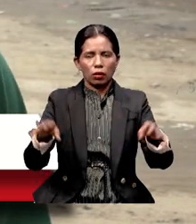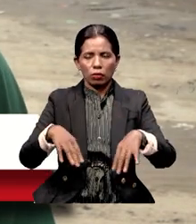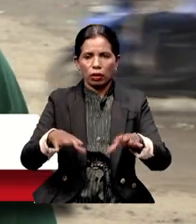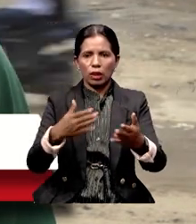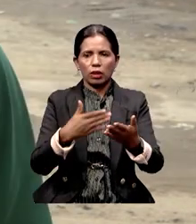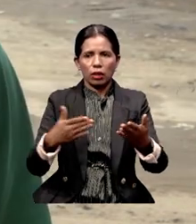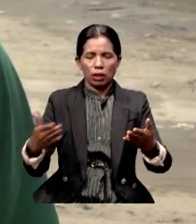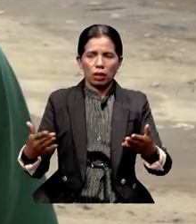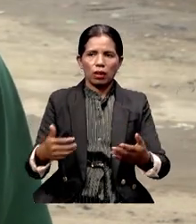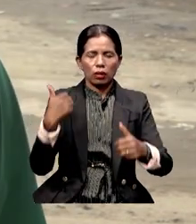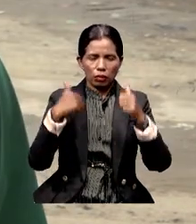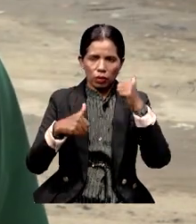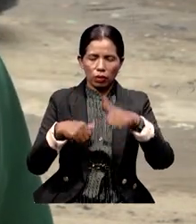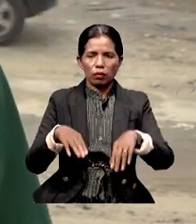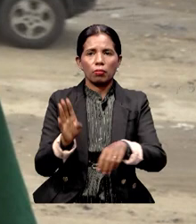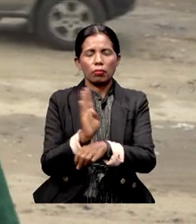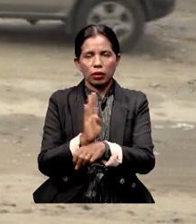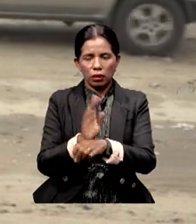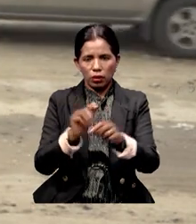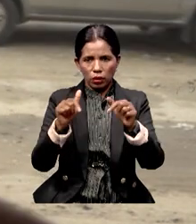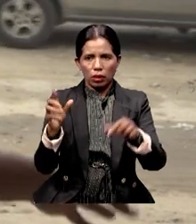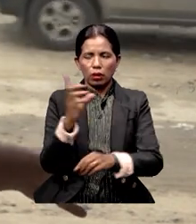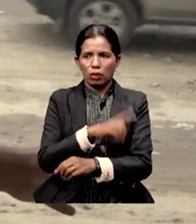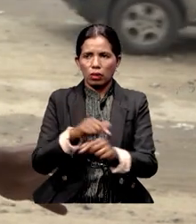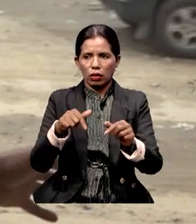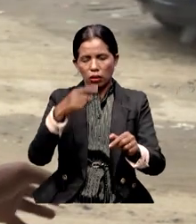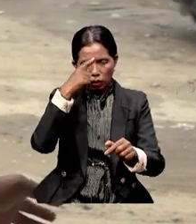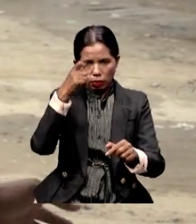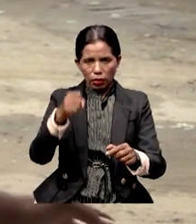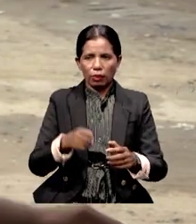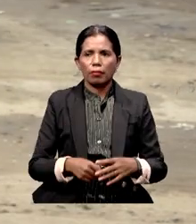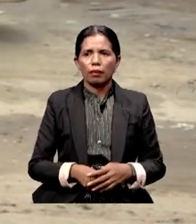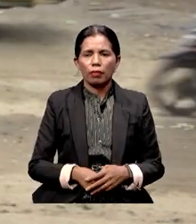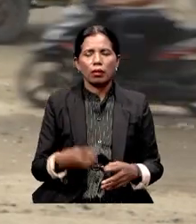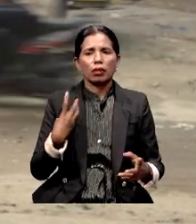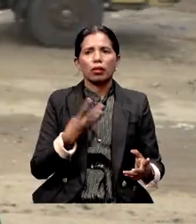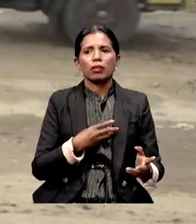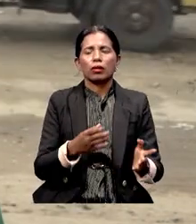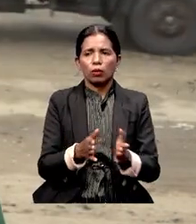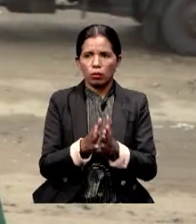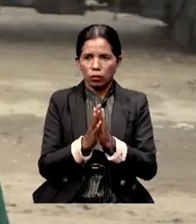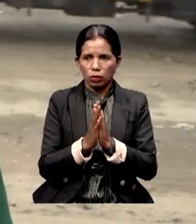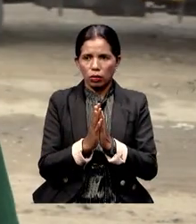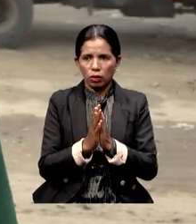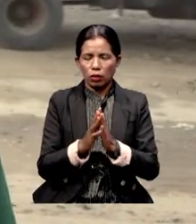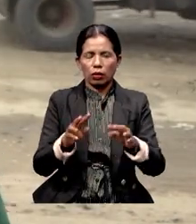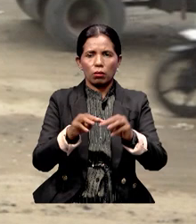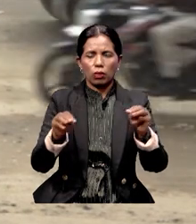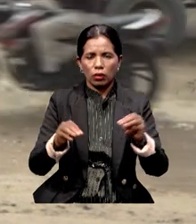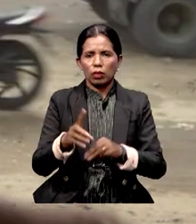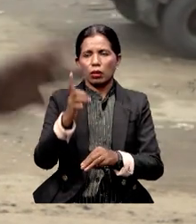gahlau ser nia aktividade lor-loron nia ne. Tamedane ita husu ba Munisipiu